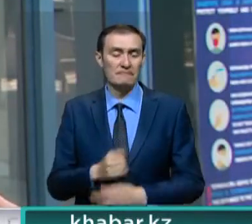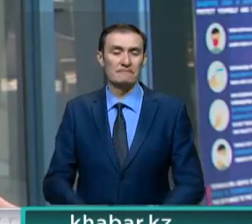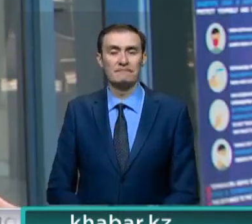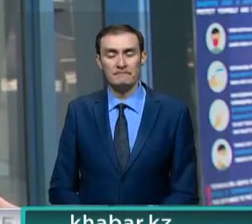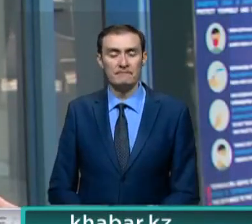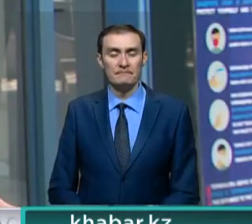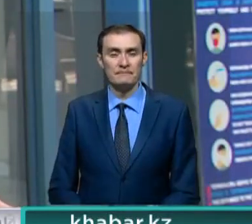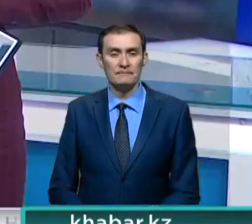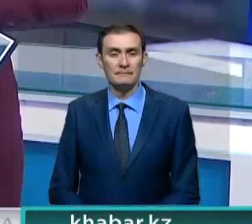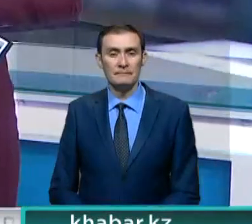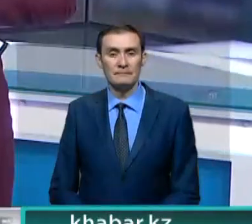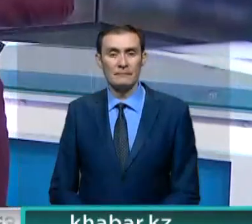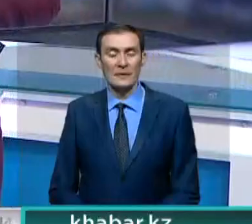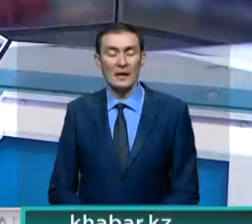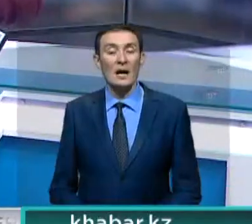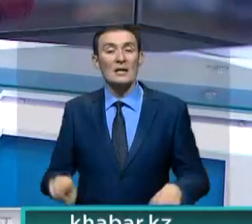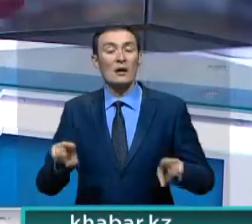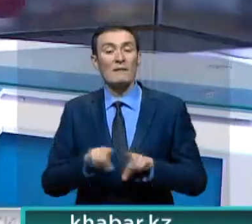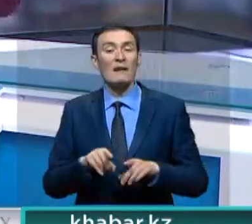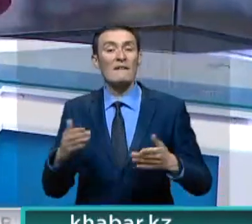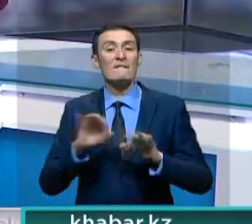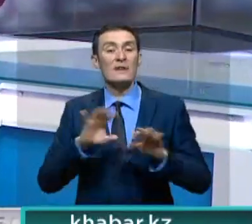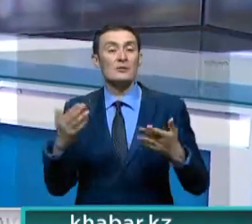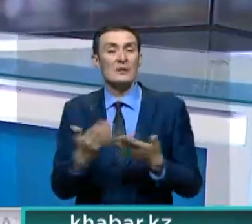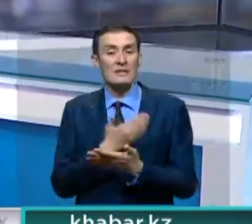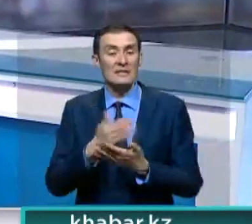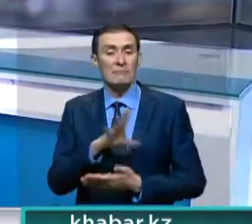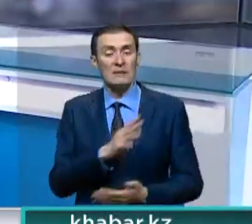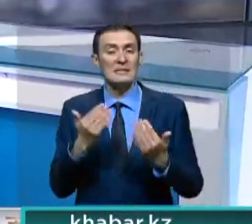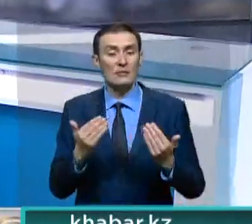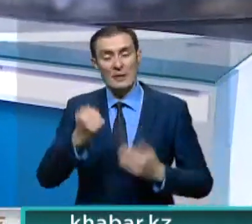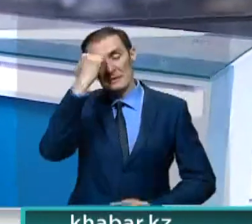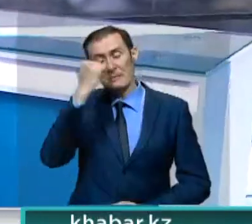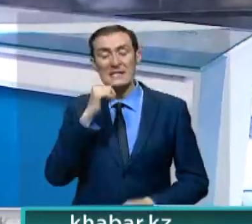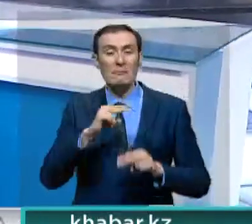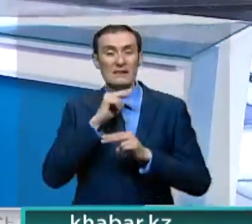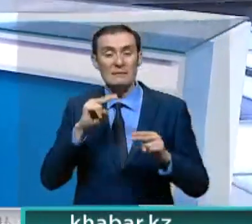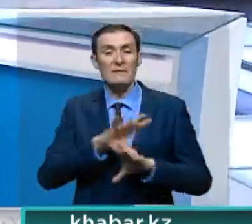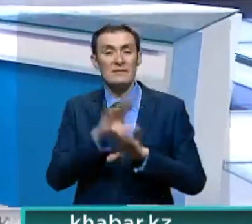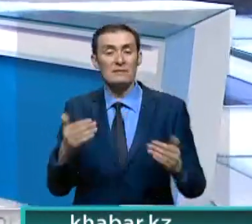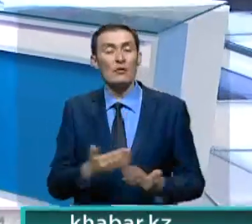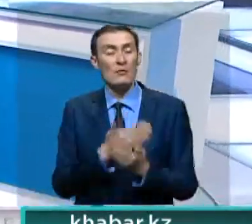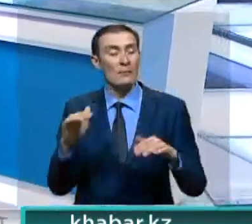наметили. Такими были итоги дня глазами наших журналистов. Спасибо, что были с нами. И не